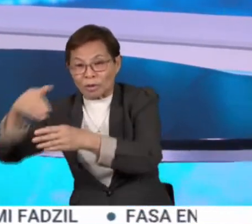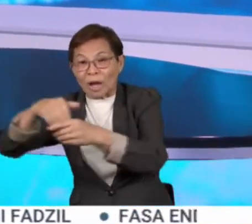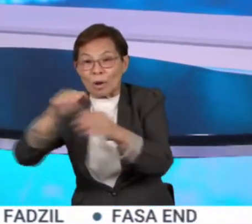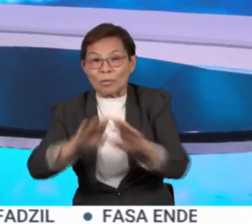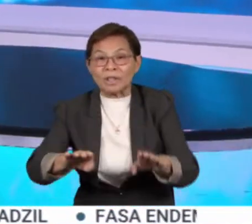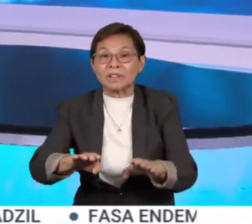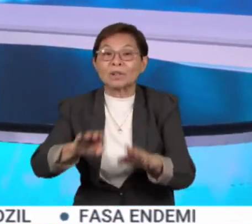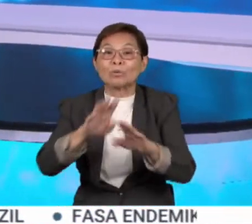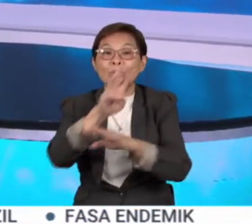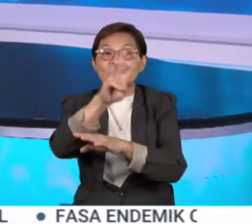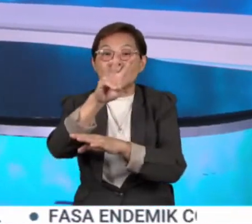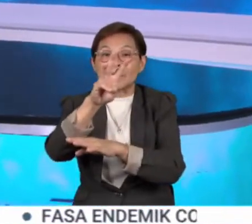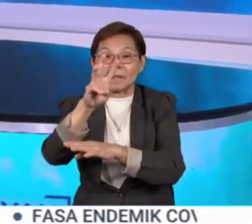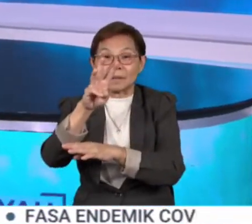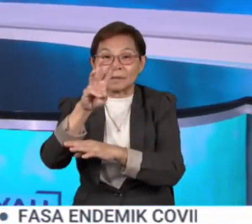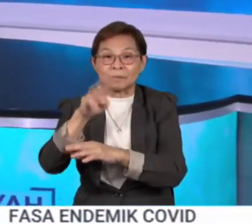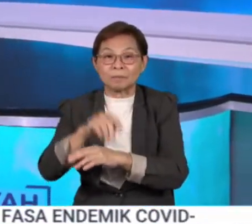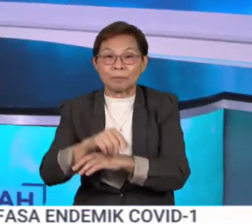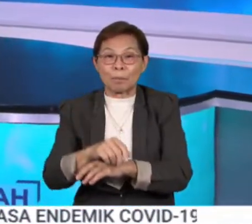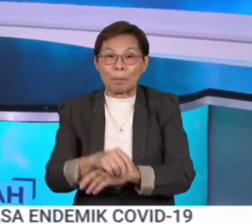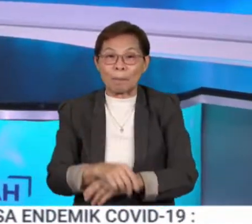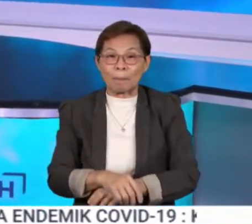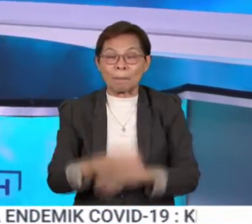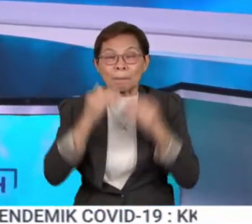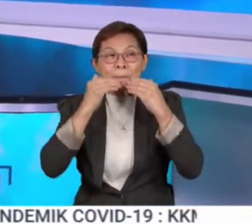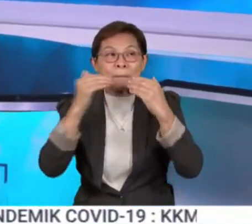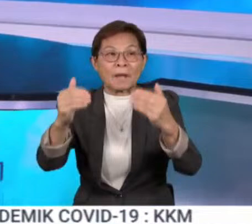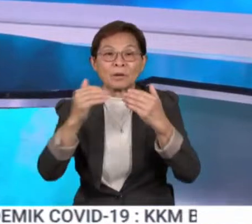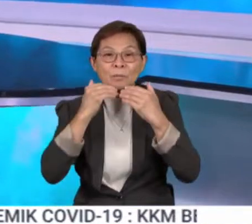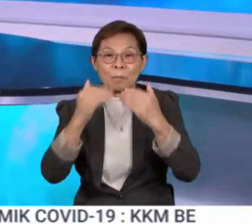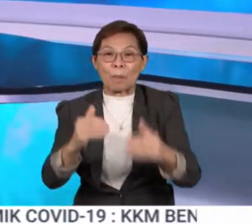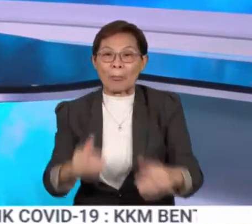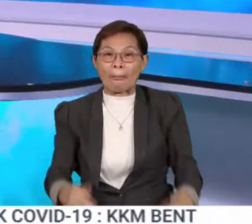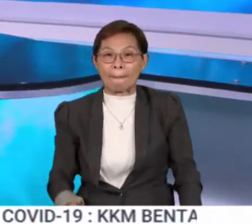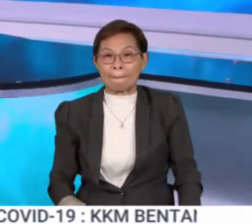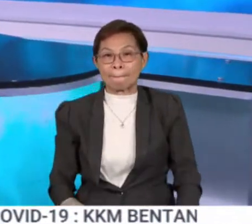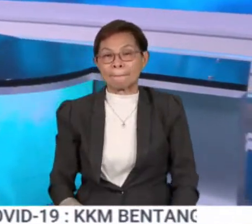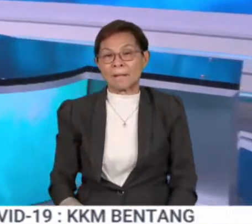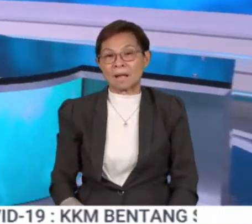wilayah. Sahih. Terima kasih, Radwin.